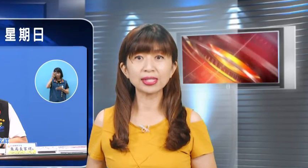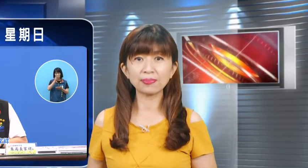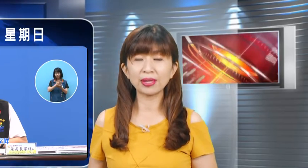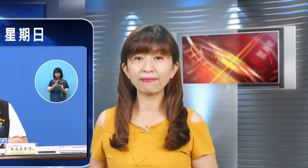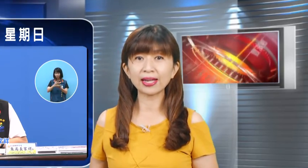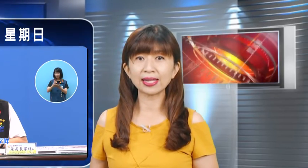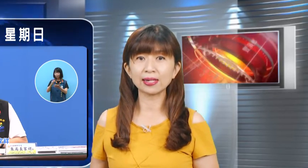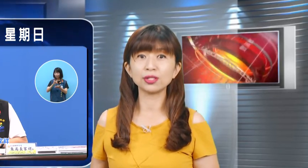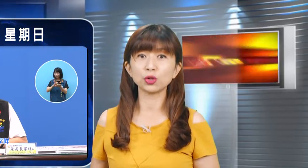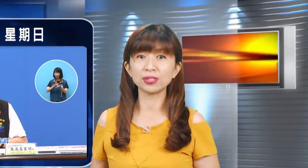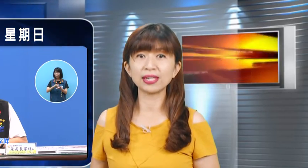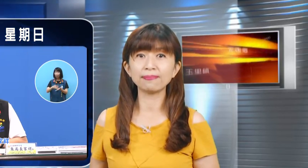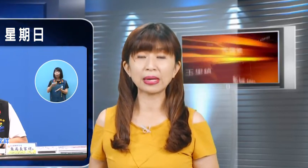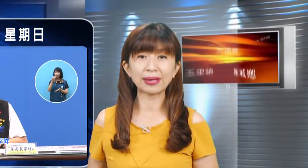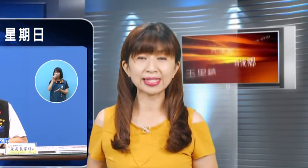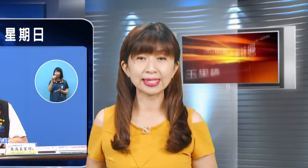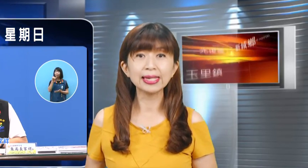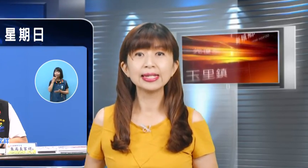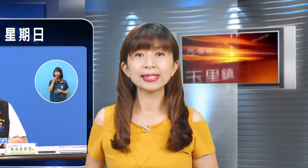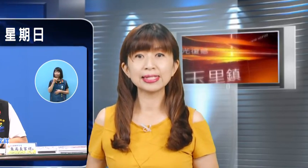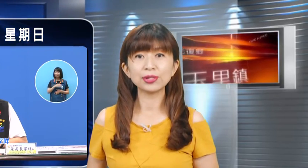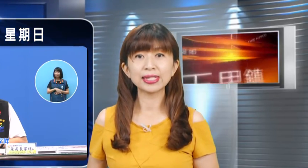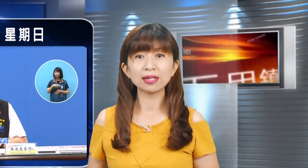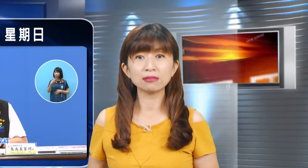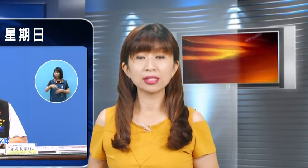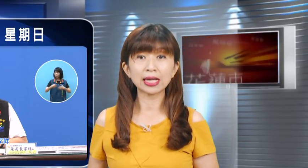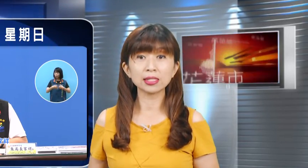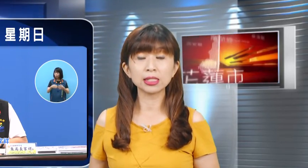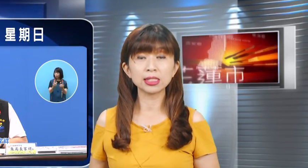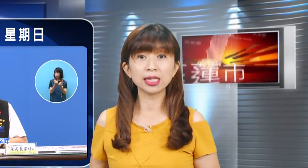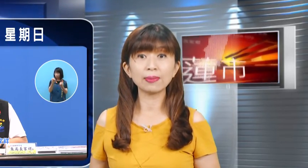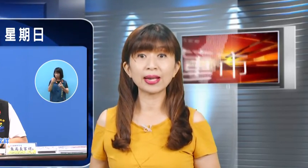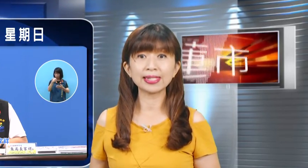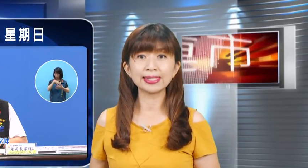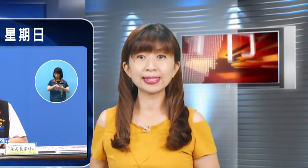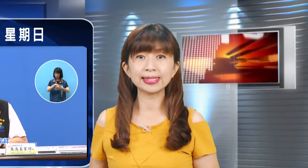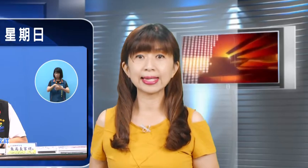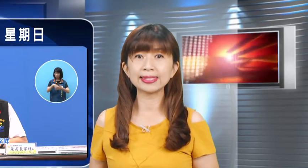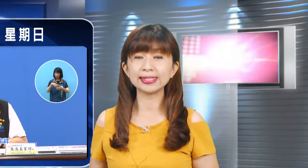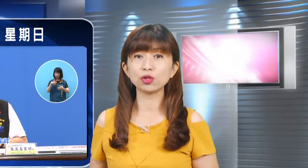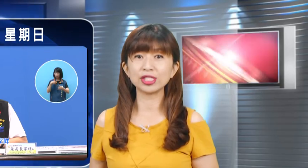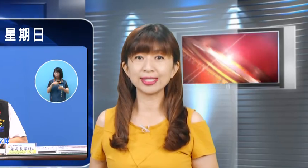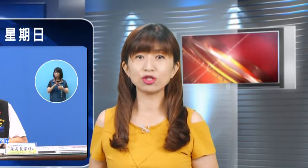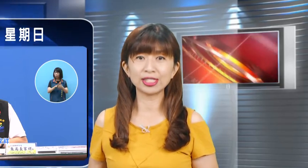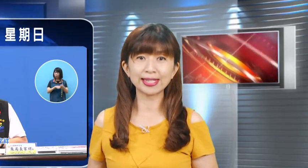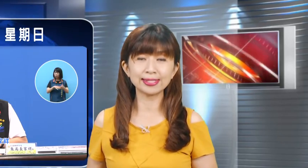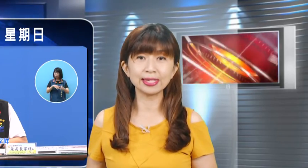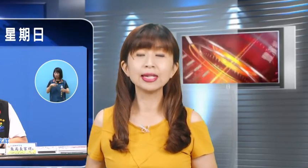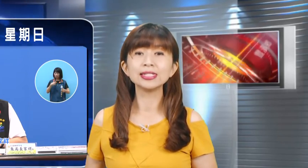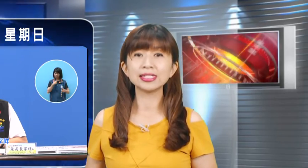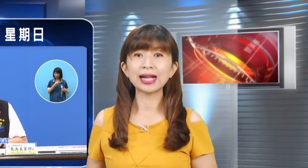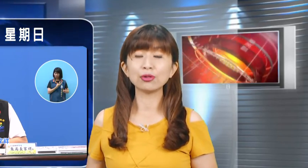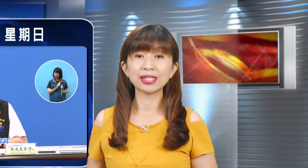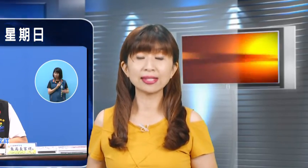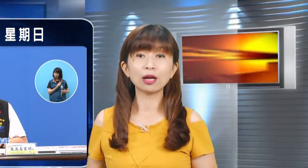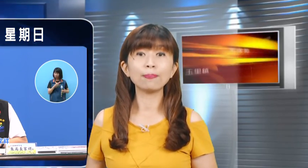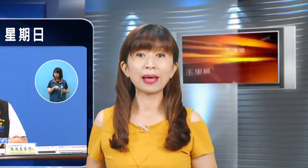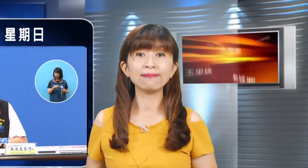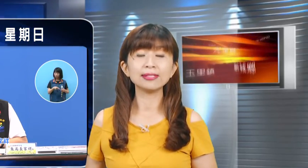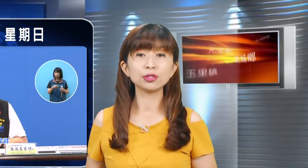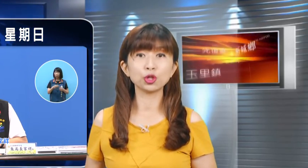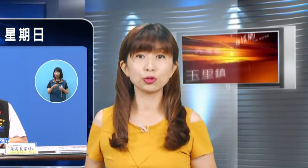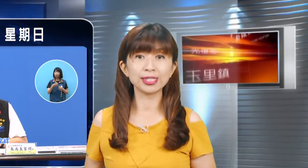中央第一批发给了9800剂，在7月3号呢打了4107剂，残剂有73剂，施打率达